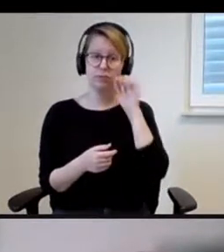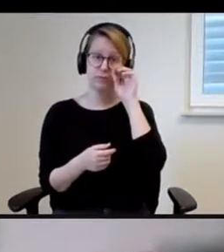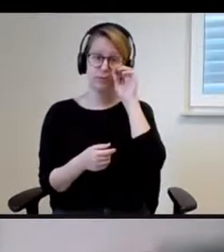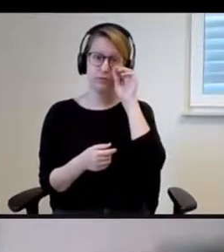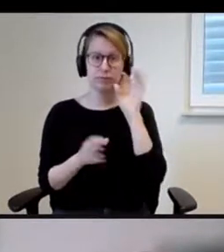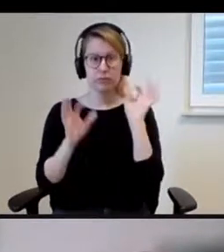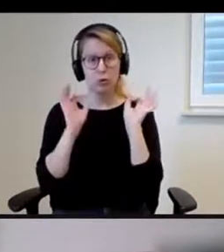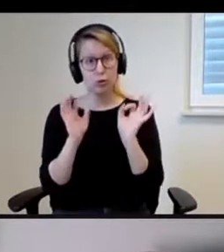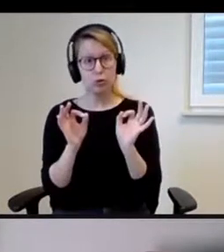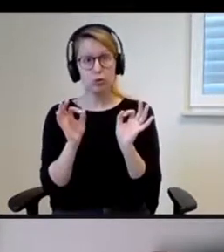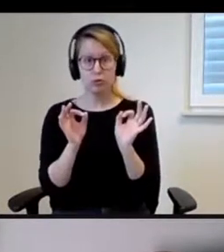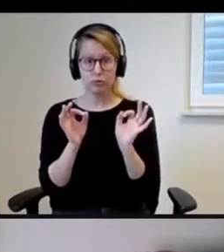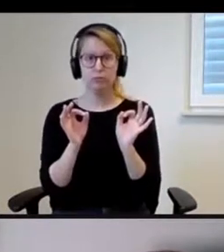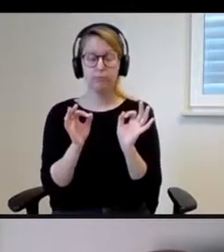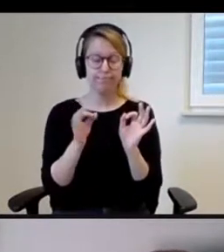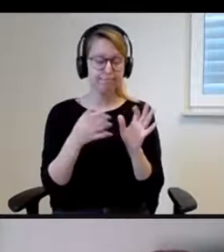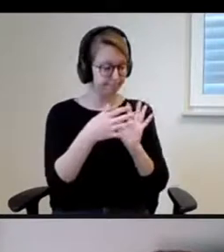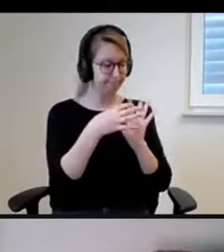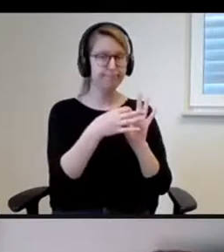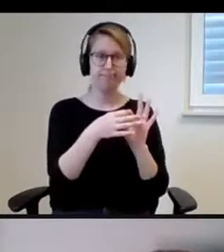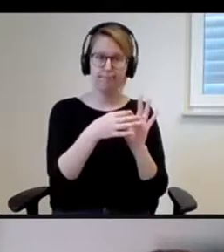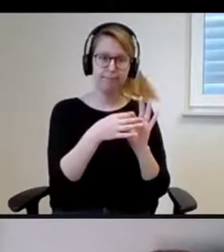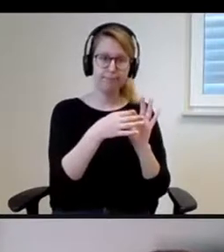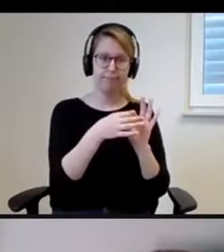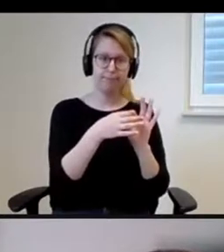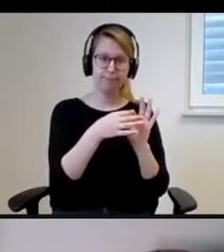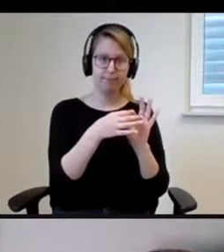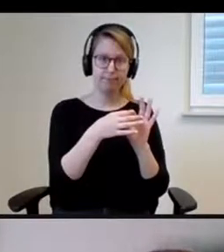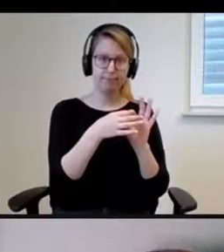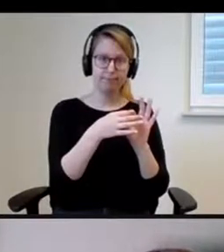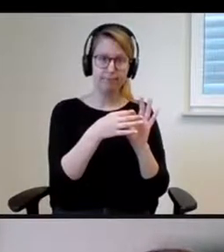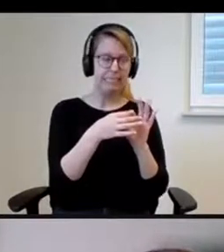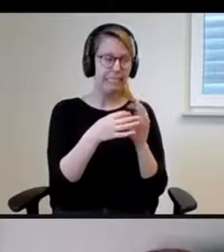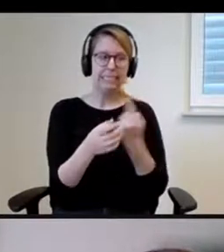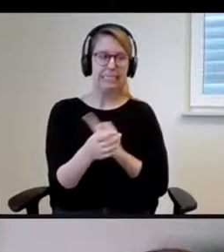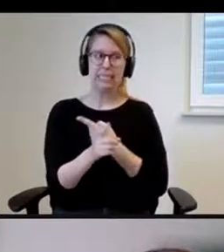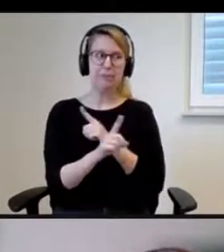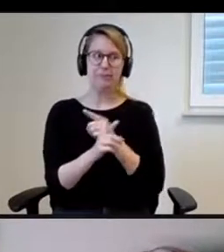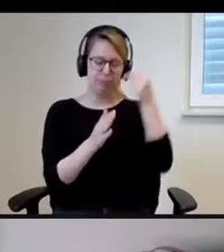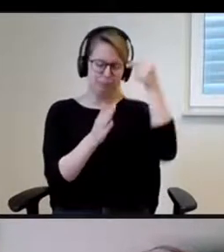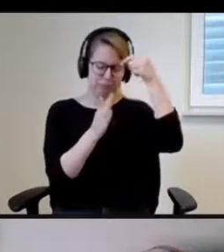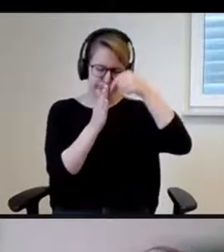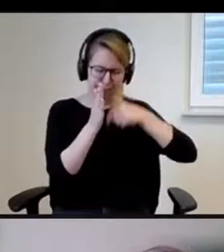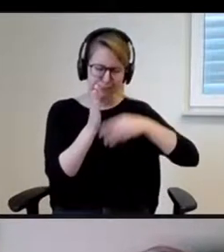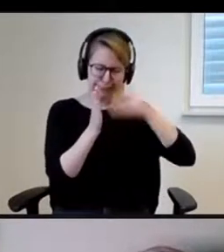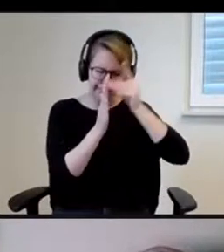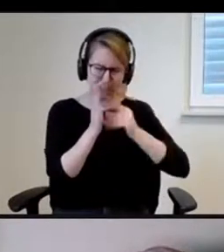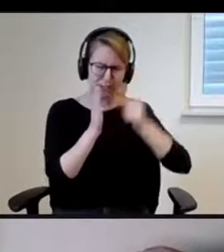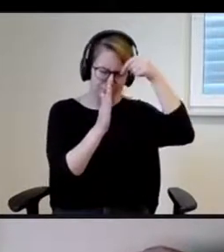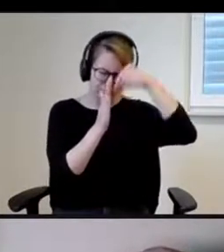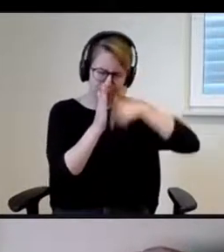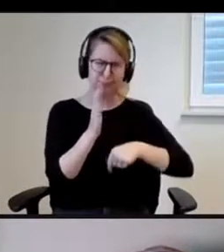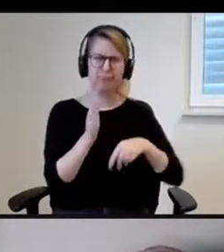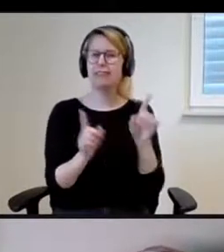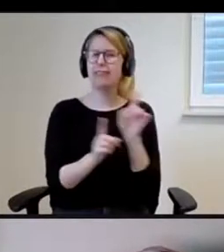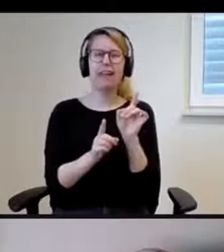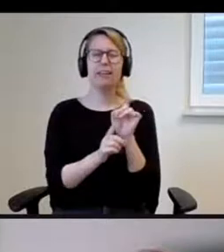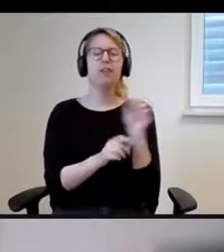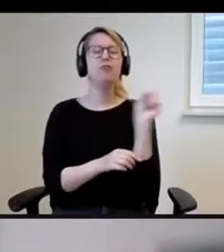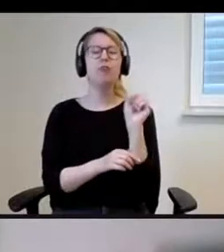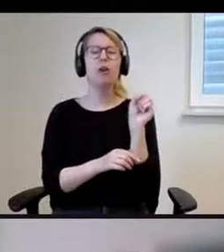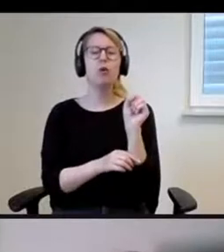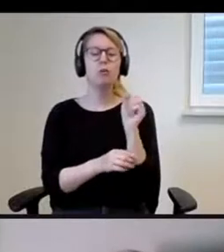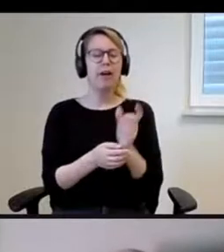cette stratégie. Je ne voulais pas trop aller dans les détails de la stratégie parce que nous avons une représentante de la Commission. Peut-être après,